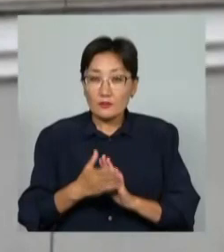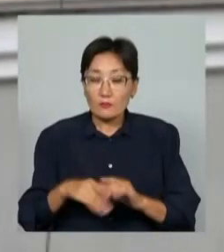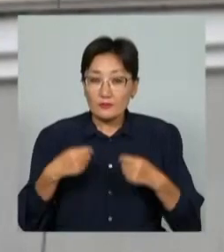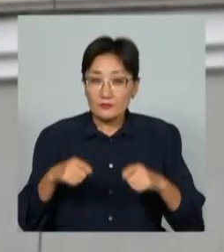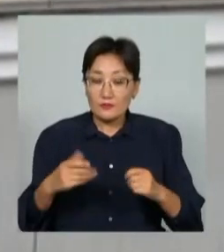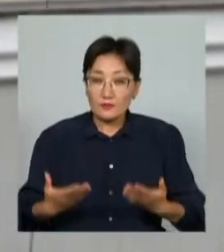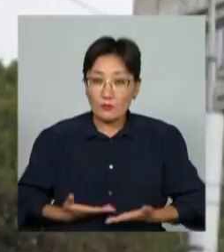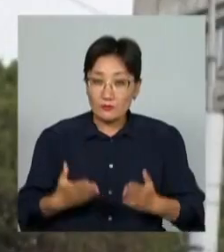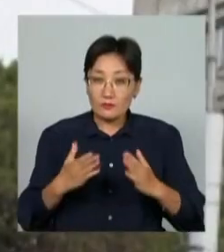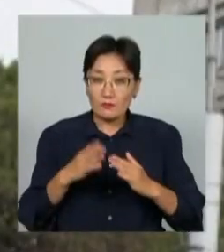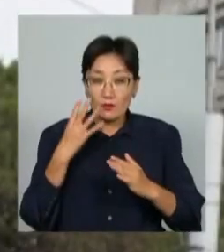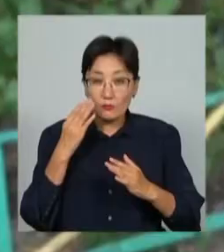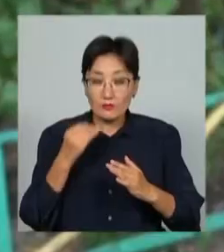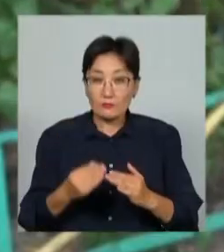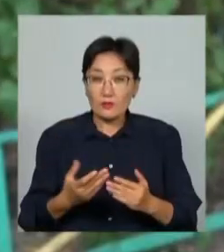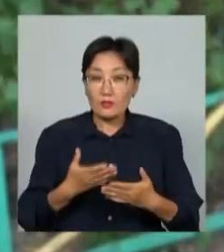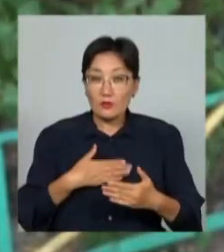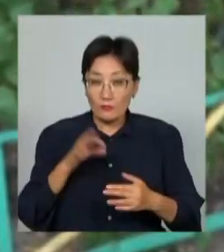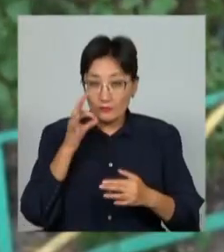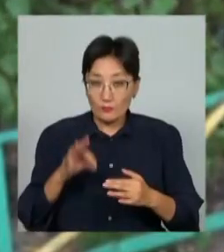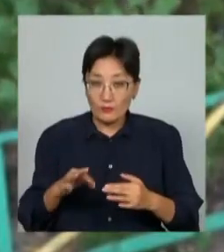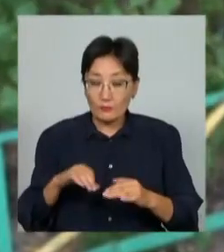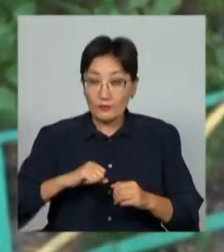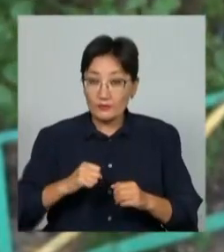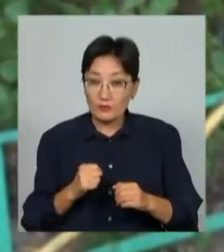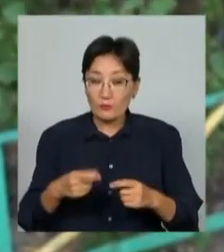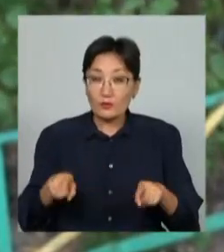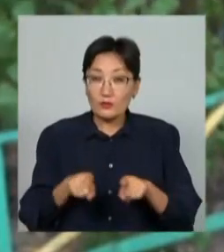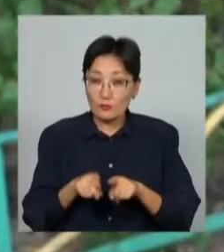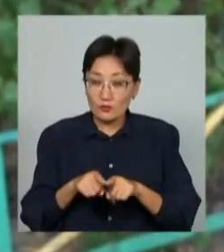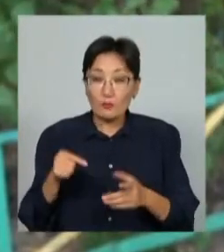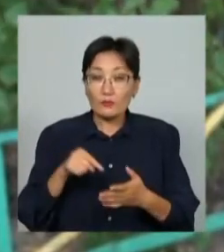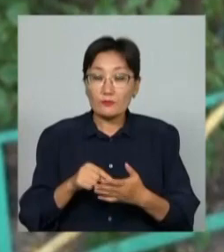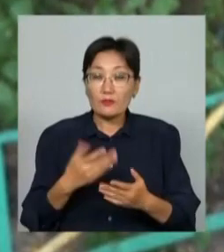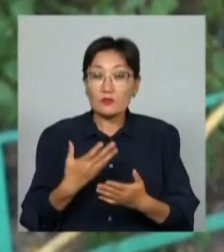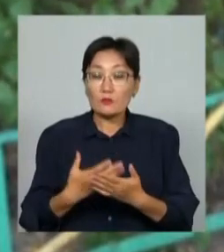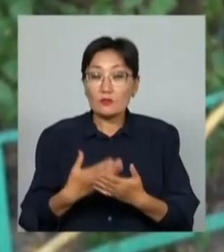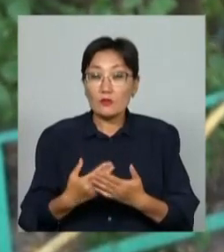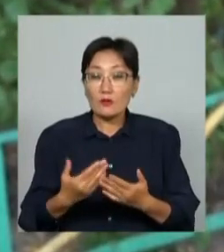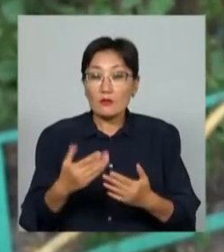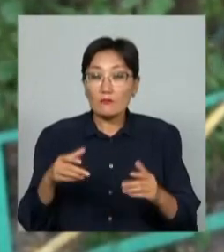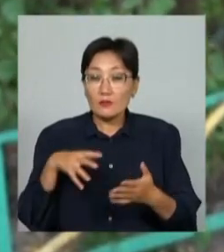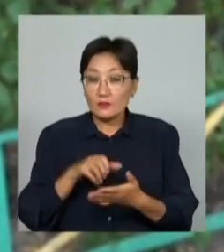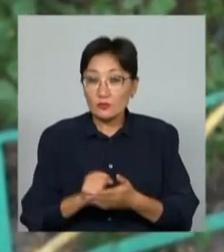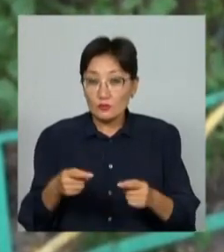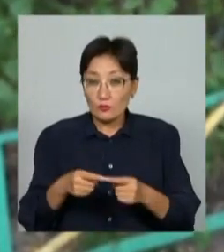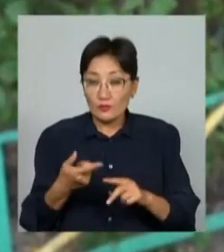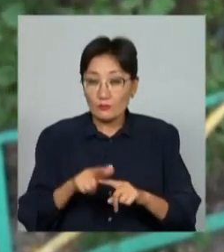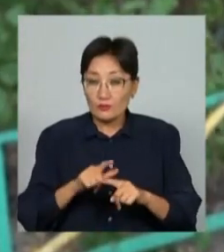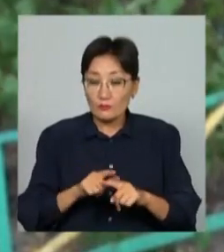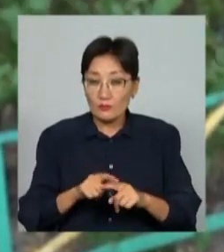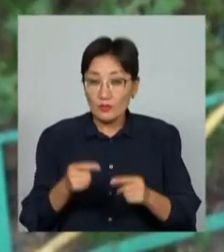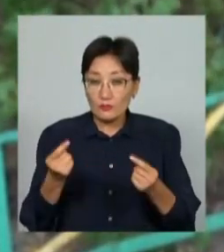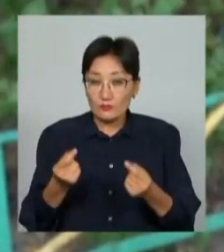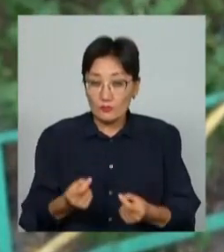рынке недвижимости в Алматы? На моем опыте подруг они тоже сталкивались, когда, допустим, вы снимаете квартиру, очень она